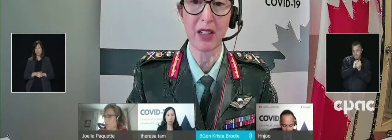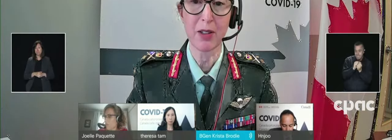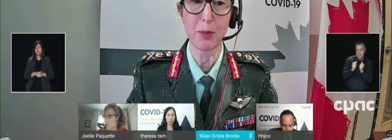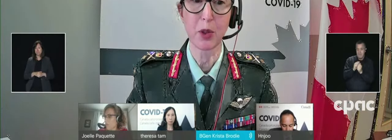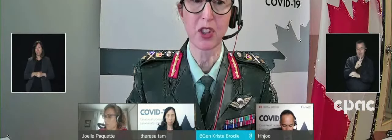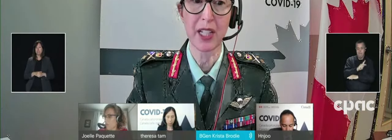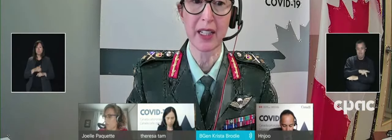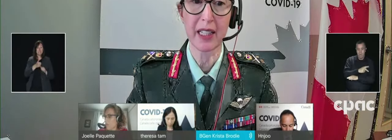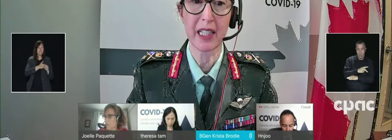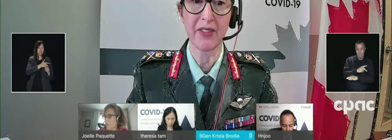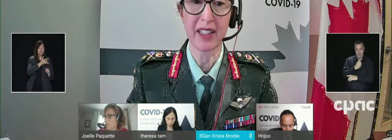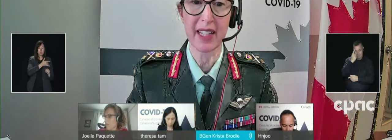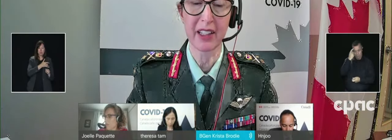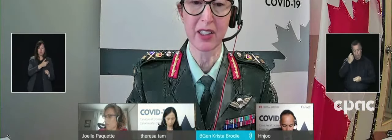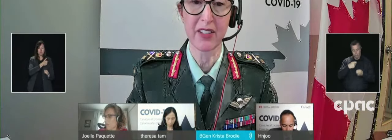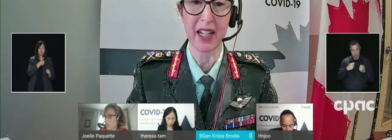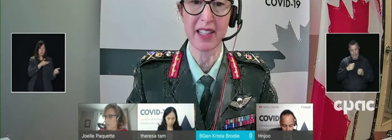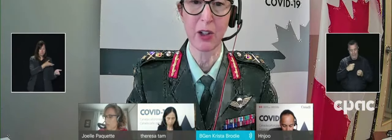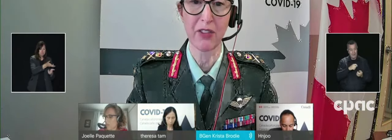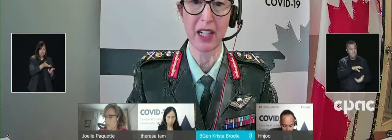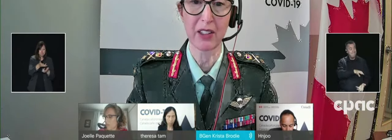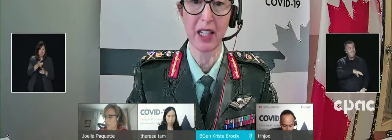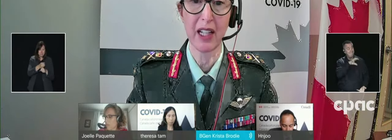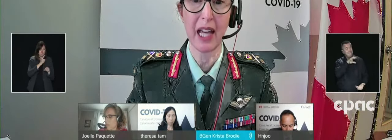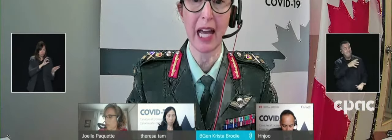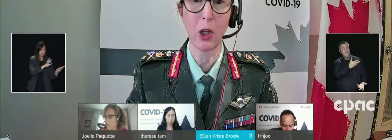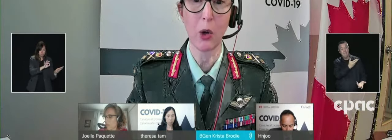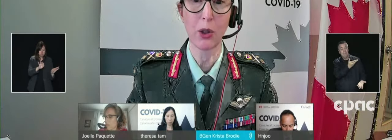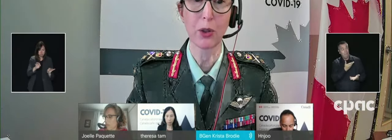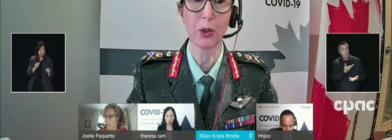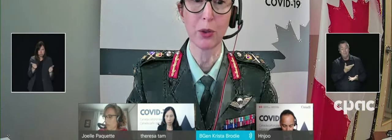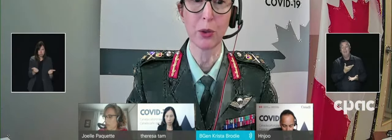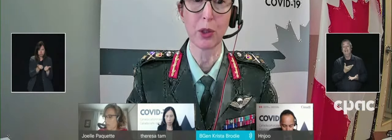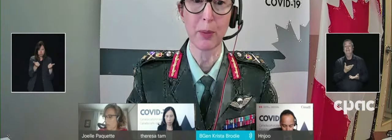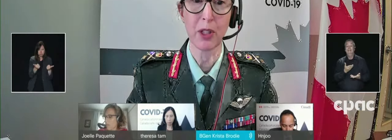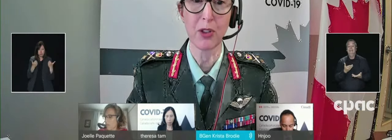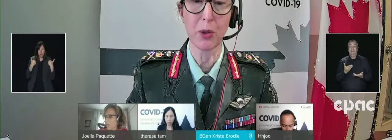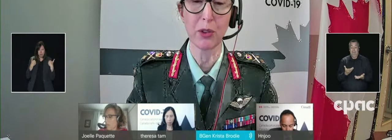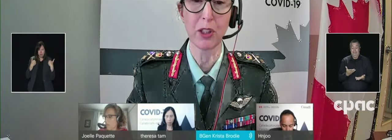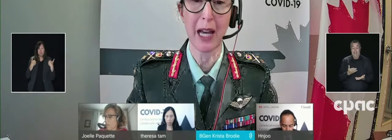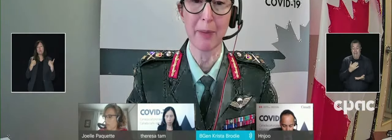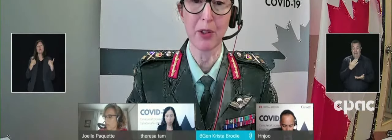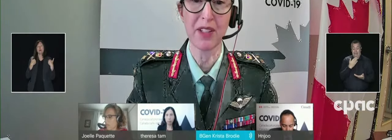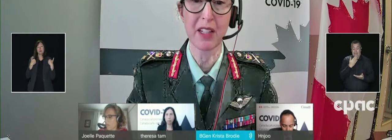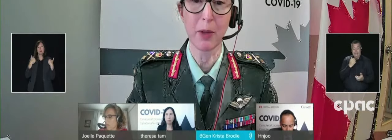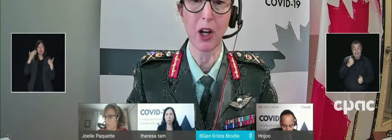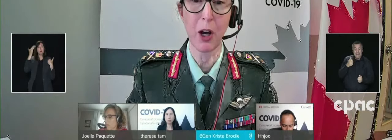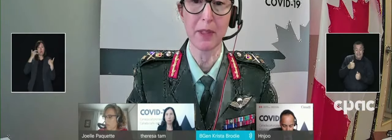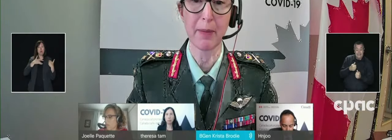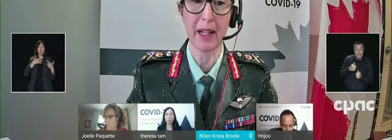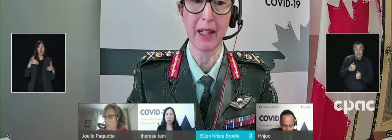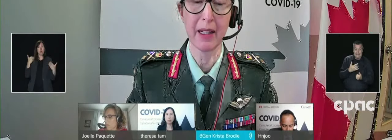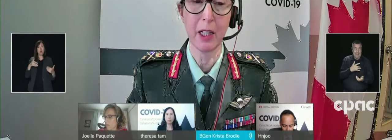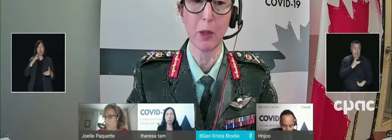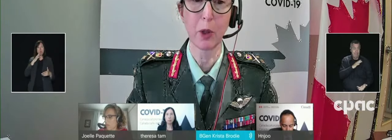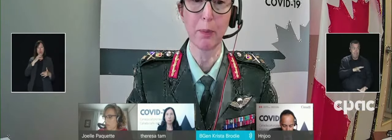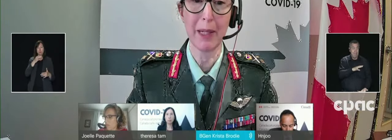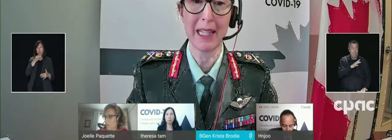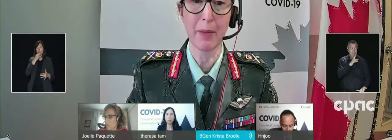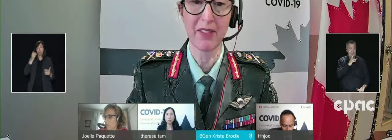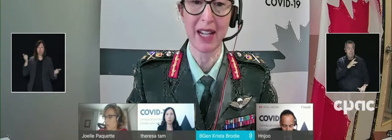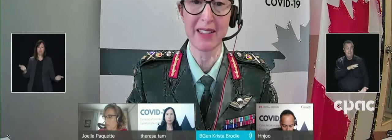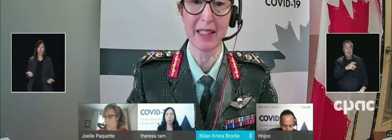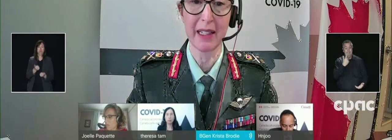les provinces pour gérer l'inventaire des vaccins offerts alors que nous nous rapprochons d'un approvisionnement optimal